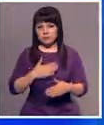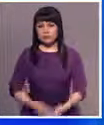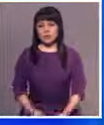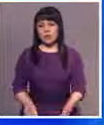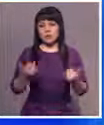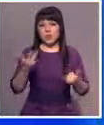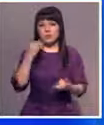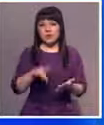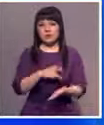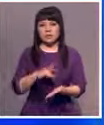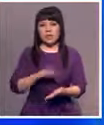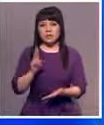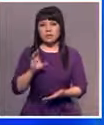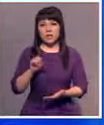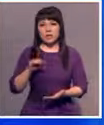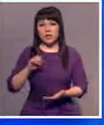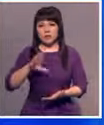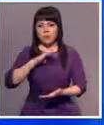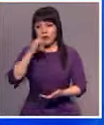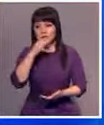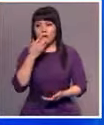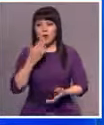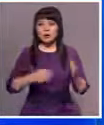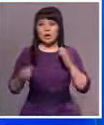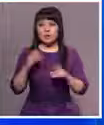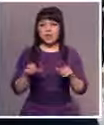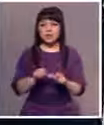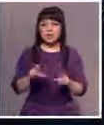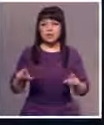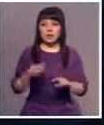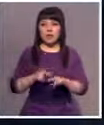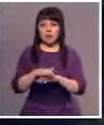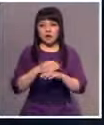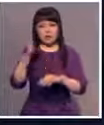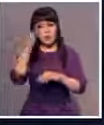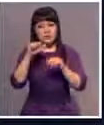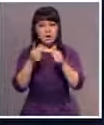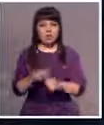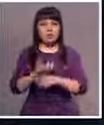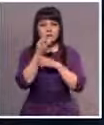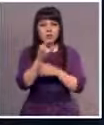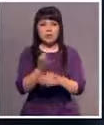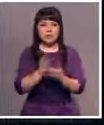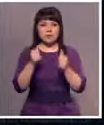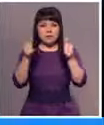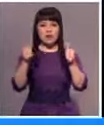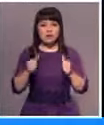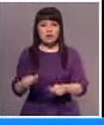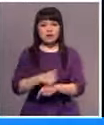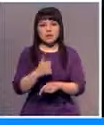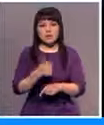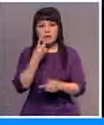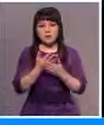Бүгін Алматыдағы Қаныш Сәтбаев атындағы Қазақ ұлттық техникалық университетінің қабырғасында мемориалды даңқ тақтасы ашылды. Ескерткіш тақтаға елбасына